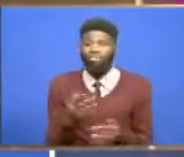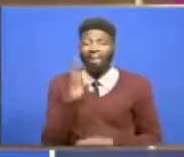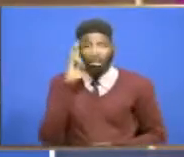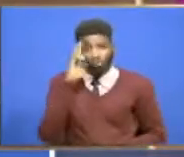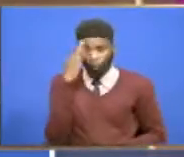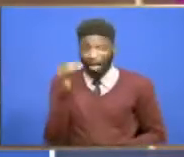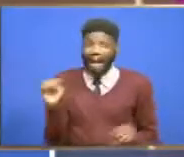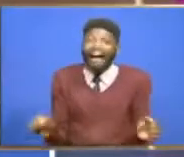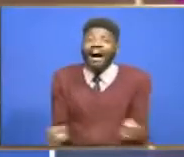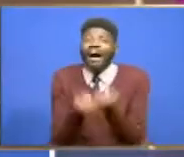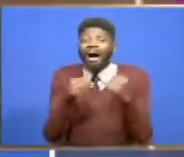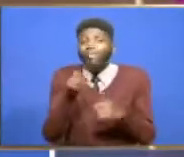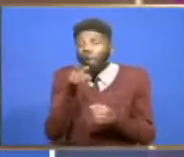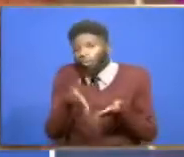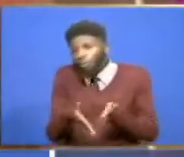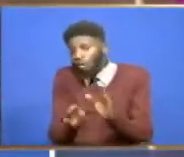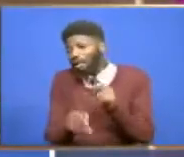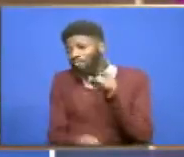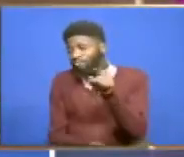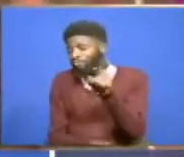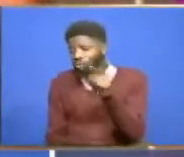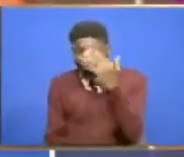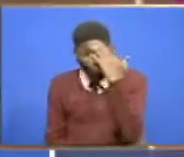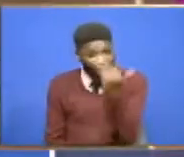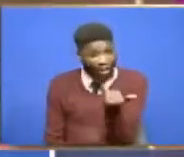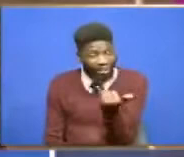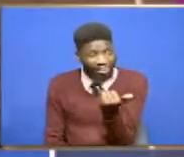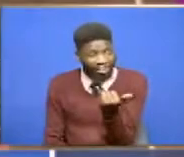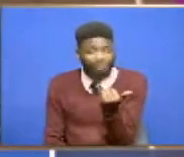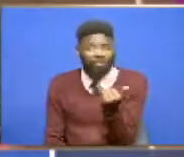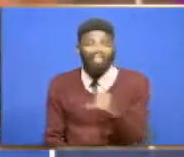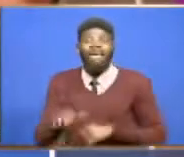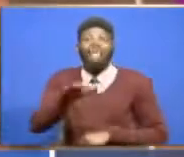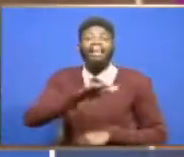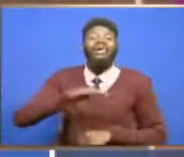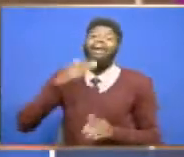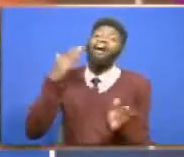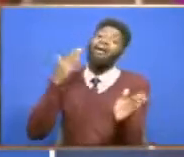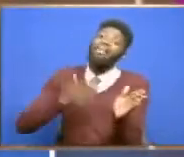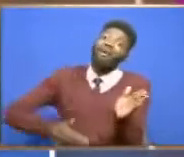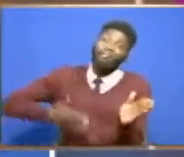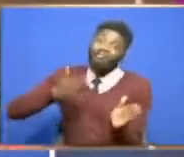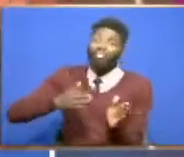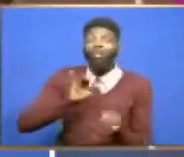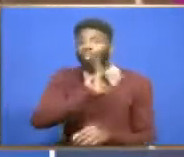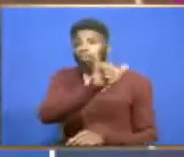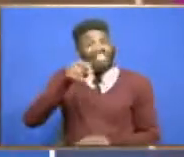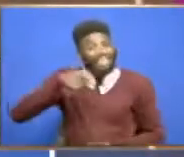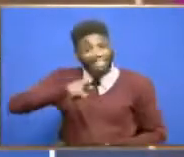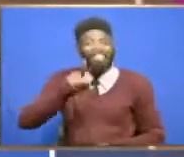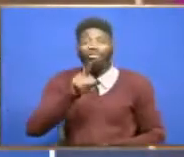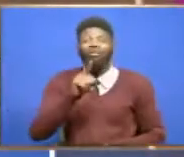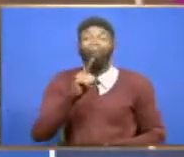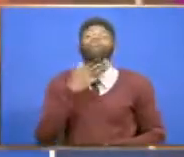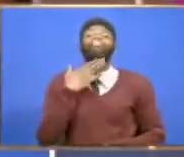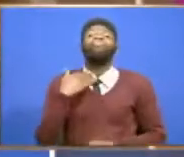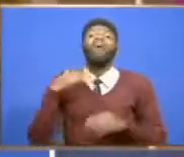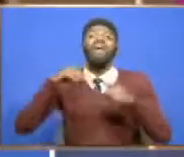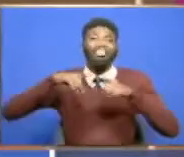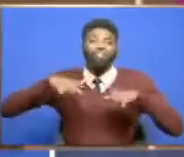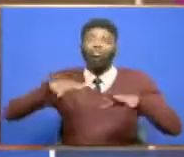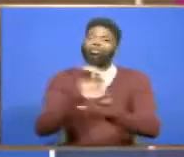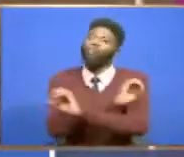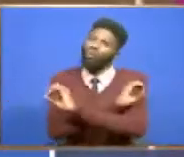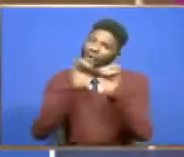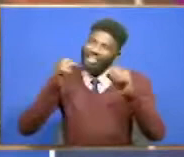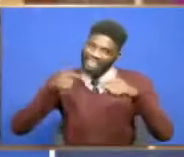way was because at Naivasha, was because those who do not want devolution wanted them to be